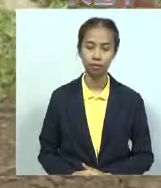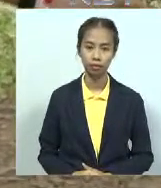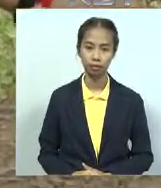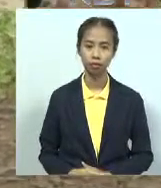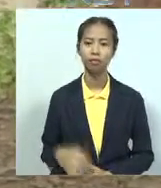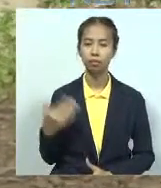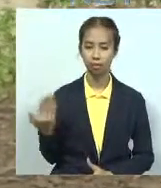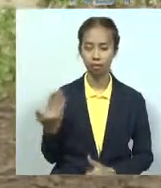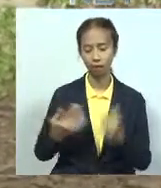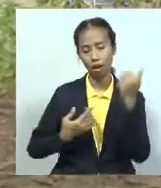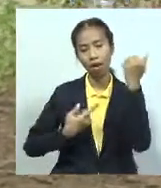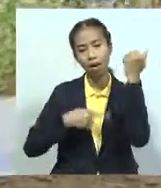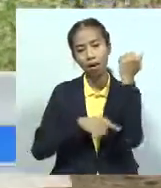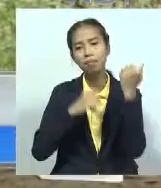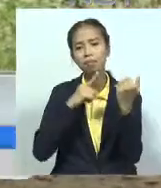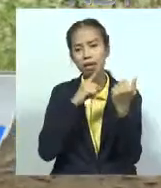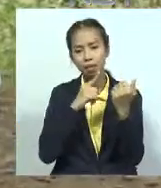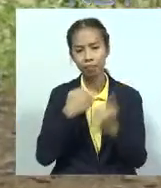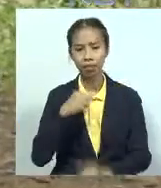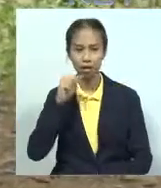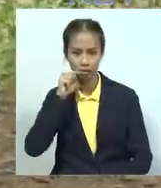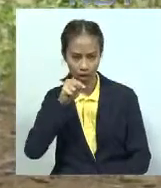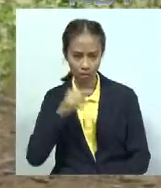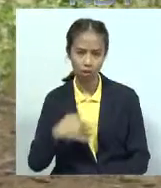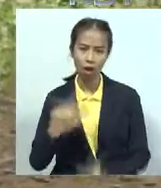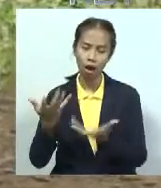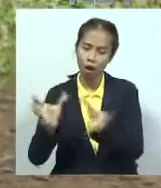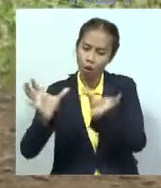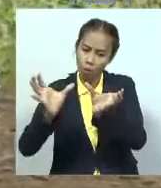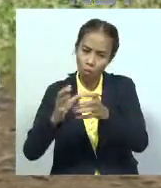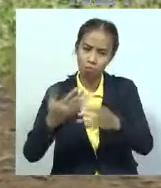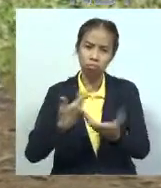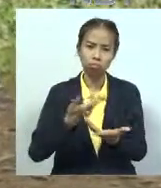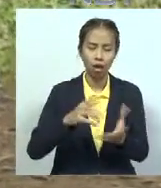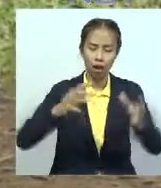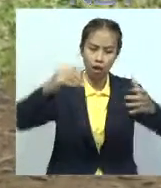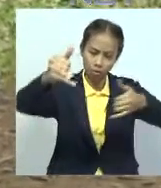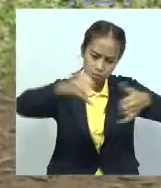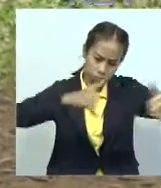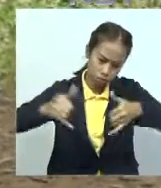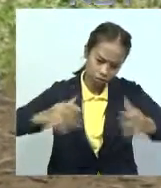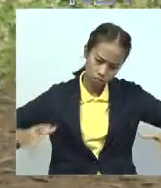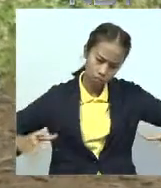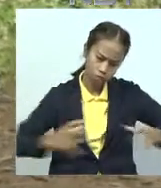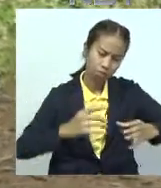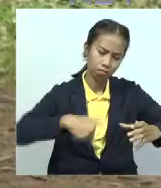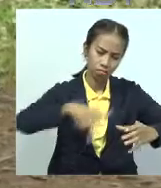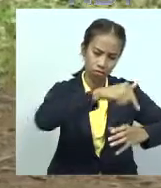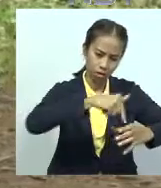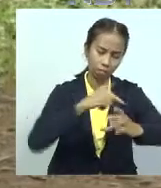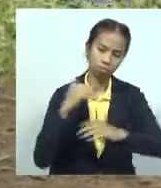ปเชิญมาลาบรีที่อยู่กระจัดกระจายต่างถิ่นต่างที่เนี่ยเข้ามาอยู่บ้านห้วยรู่เพื่อการพัฒนาที่ยั่ง